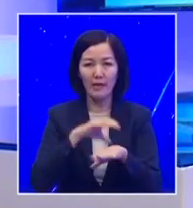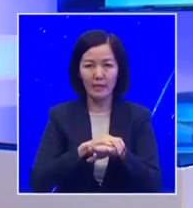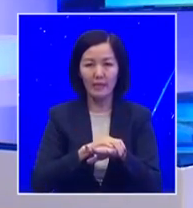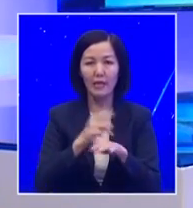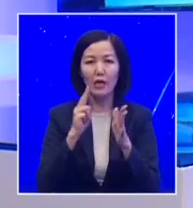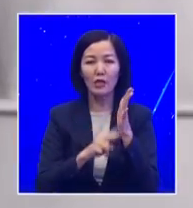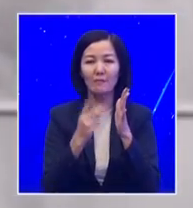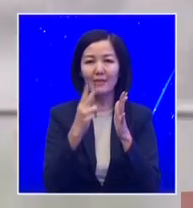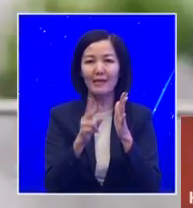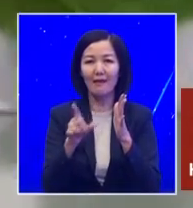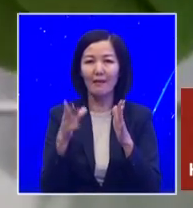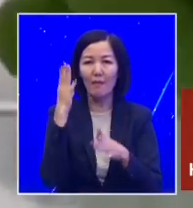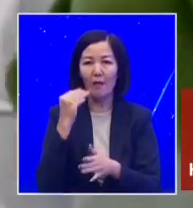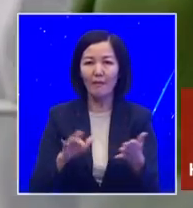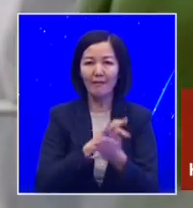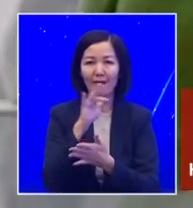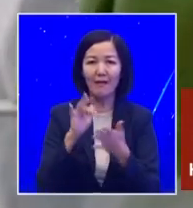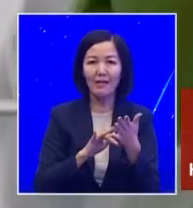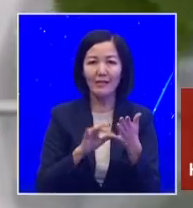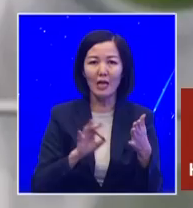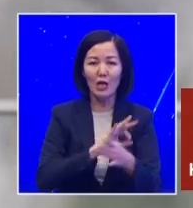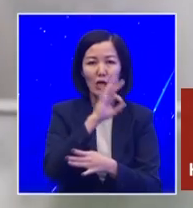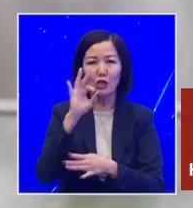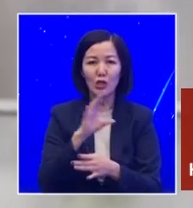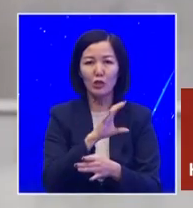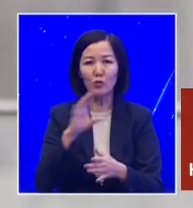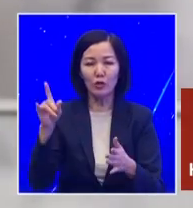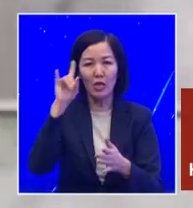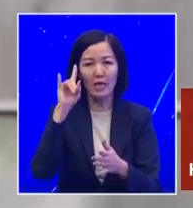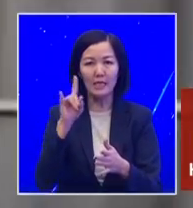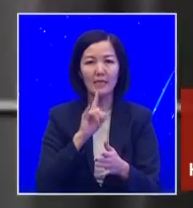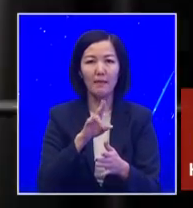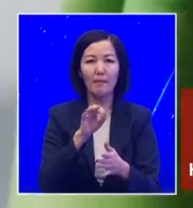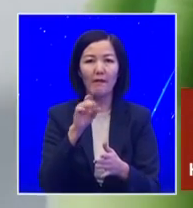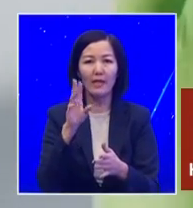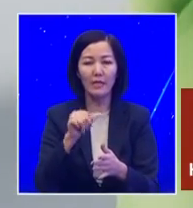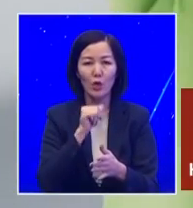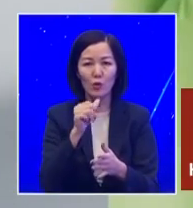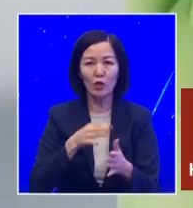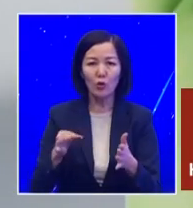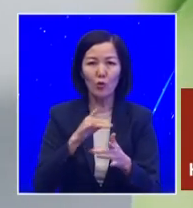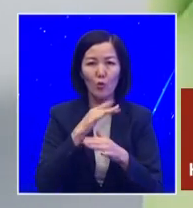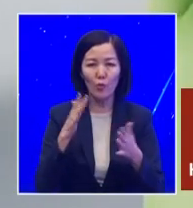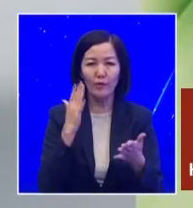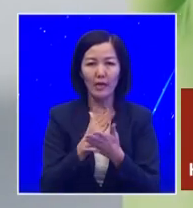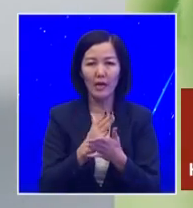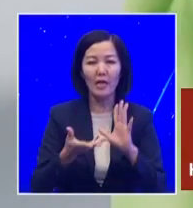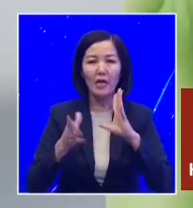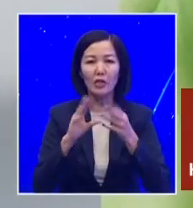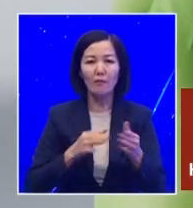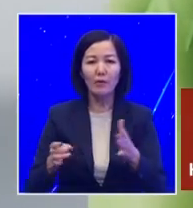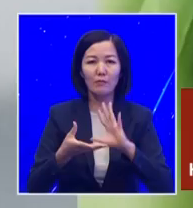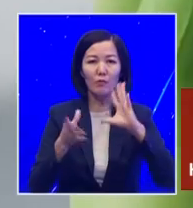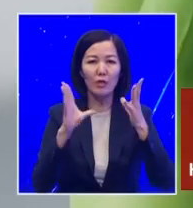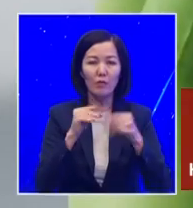отыр. Қауіпті дерт бұдан бөлек шығыс және солтүстік Қазақстан, Павлодар, Қостанай облыстарында да көп таралған. Жалпы республика бойынша